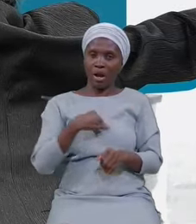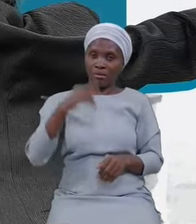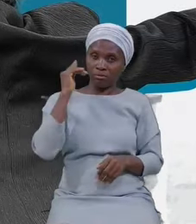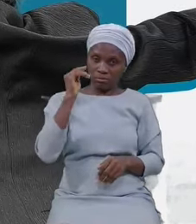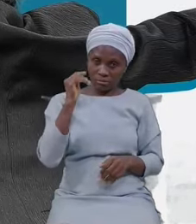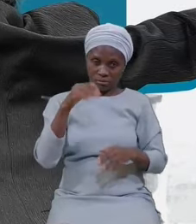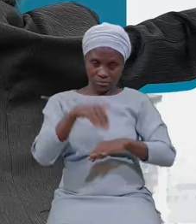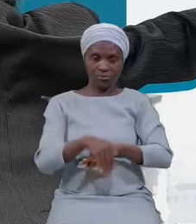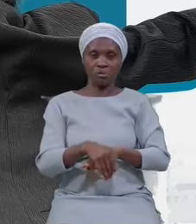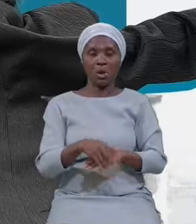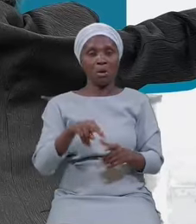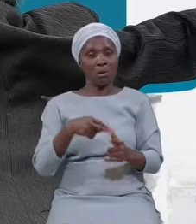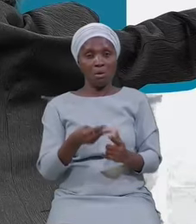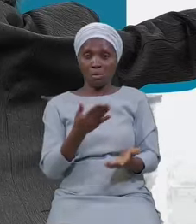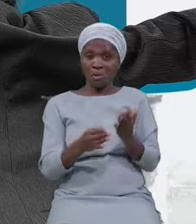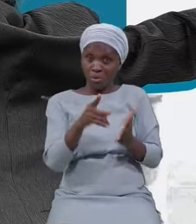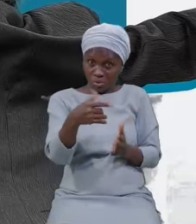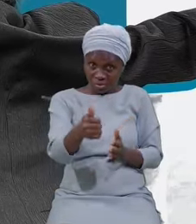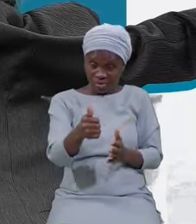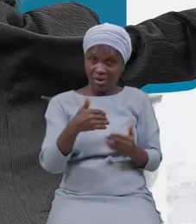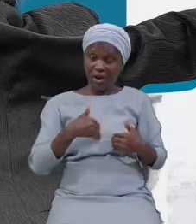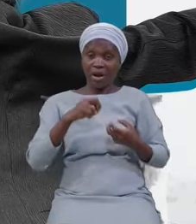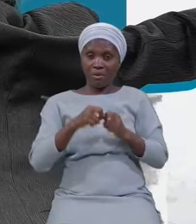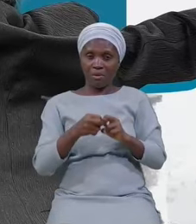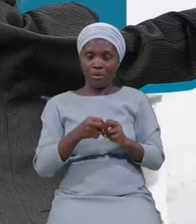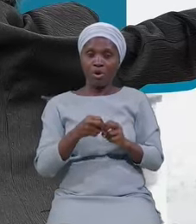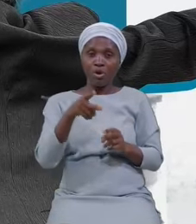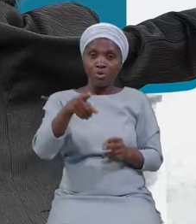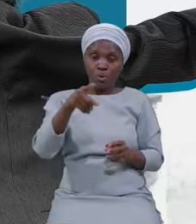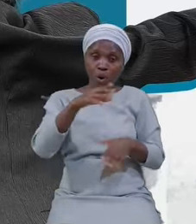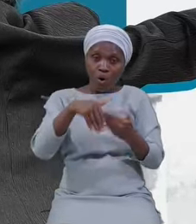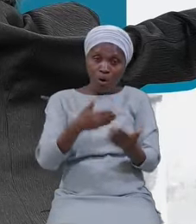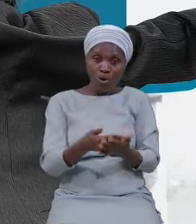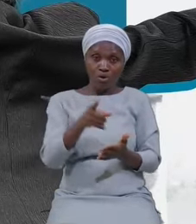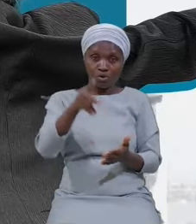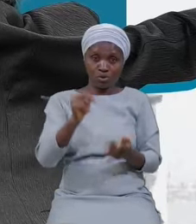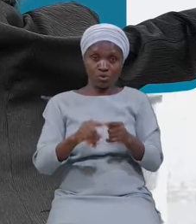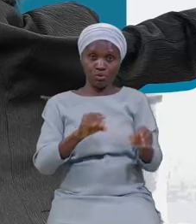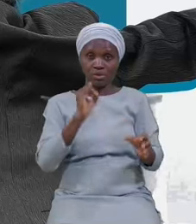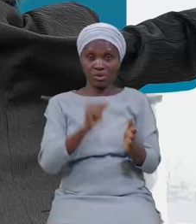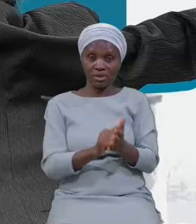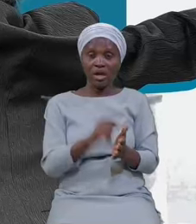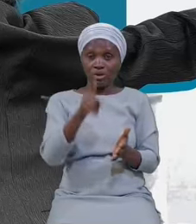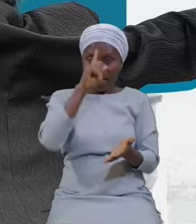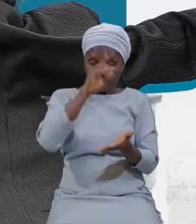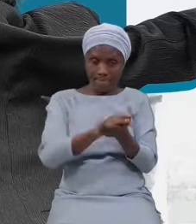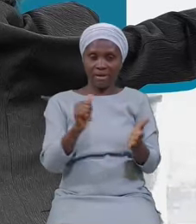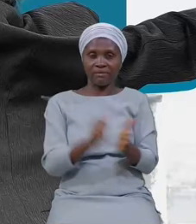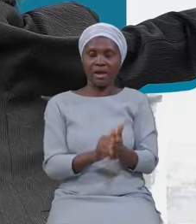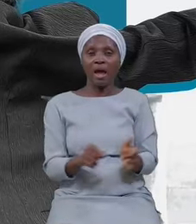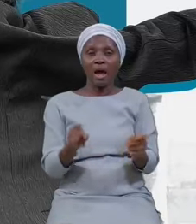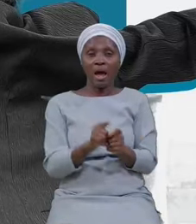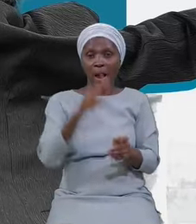vous-même, ou bien vous avez amené quelqu'un, croyez seulement que comme l'homme de Dieu vient pour déclarer la parole